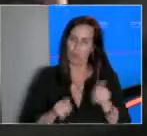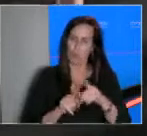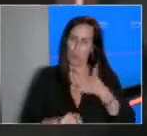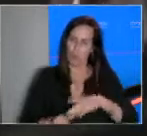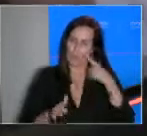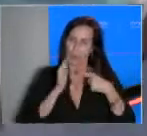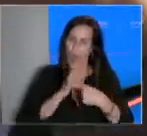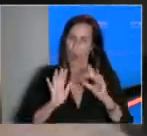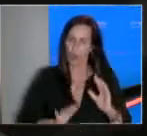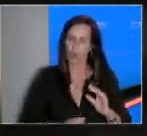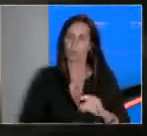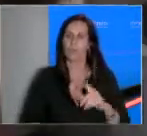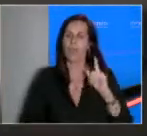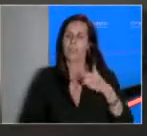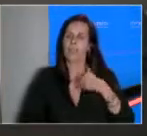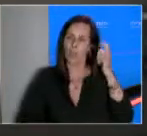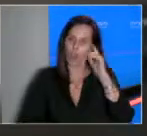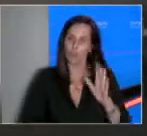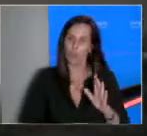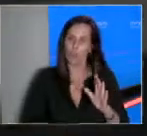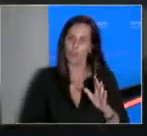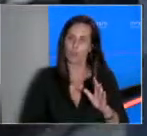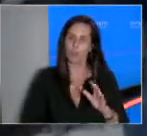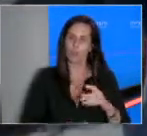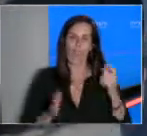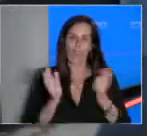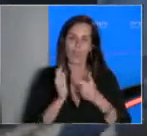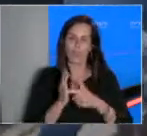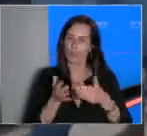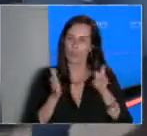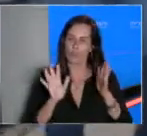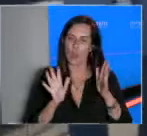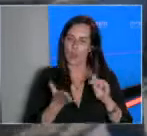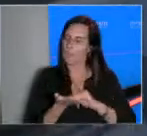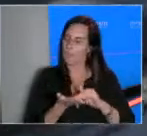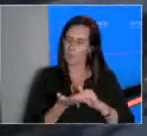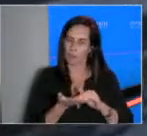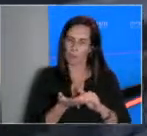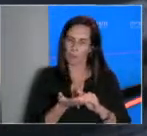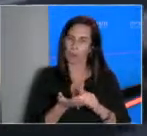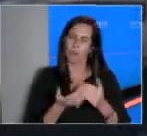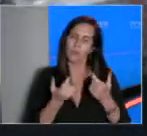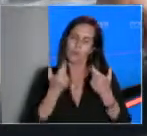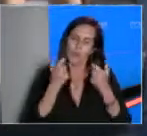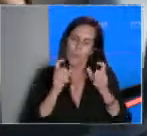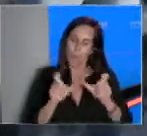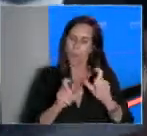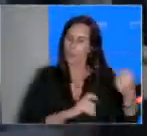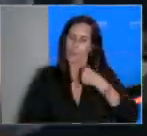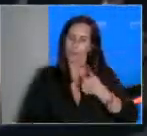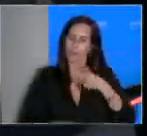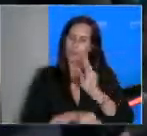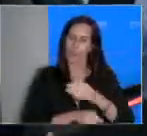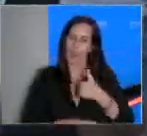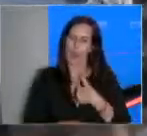שרוצים לצייר את זה. אז אני חושבת שהדרישות הן כל כך מינימליות, מוגנות, שלא יקעו אותנו